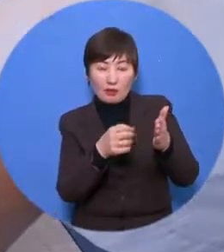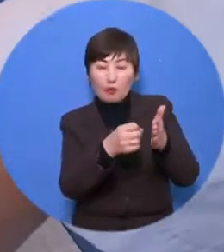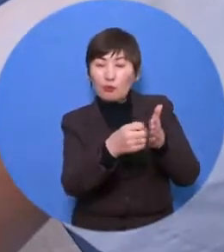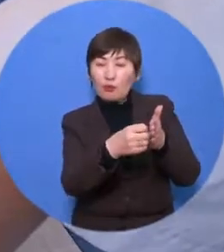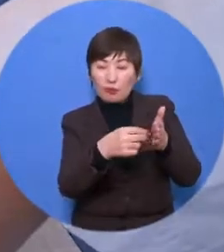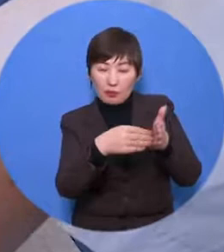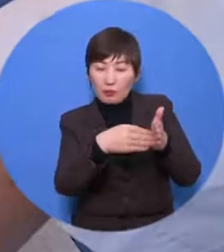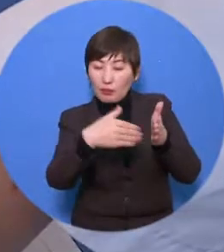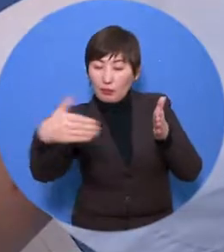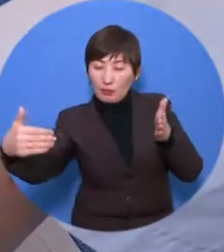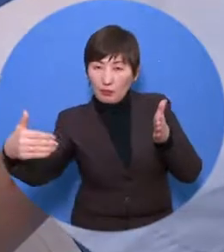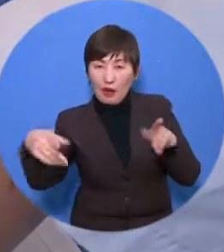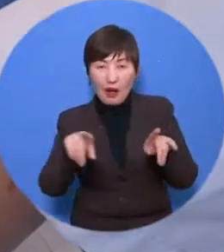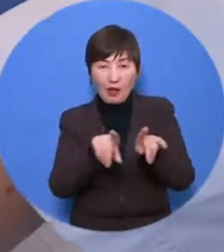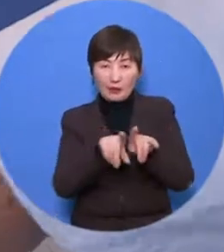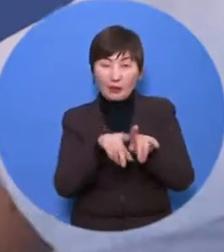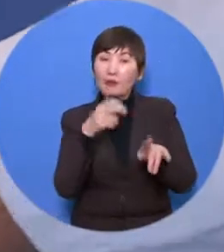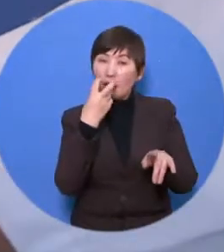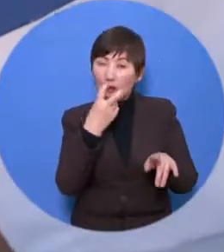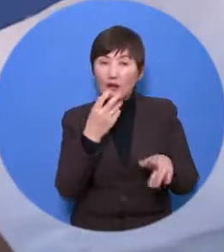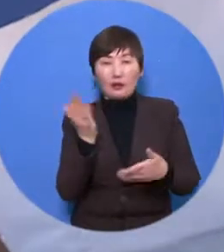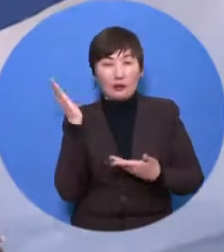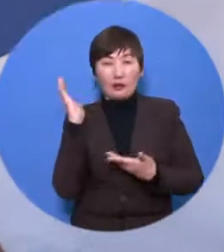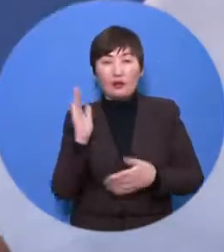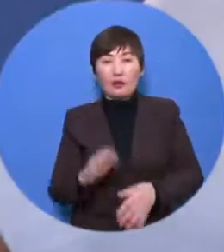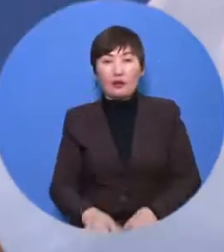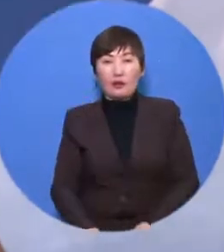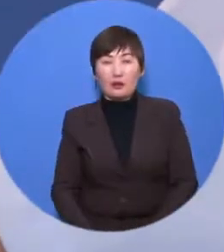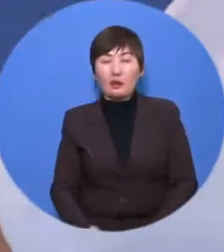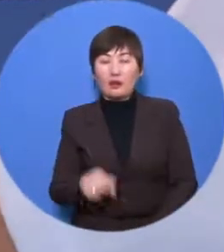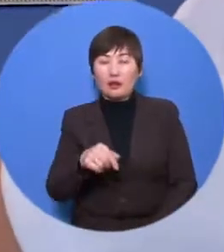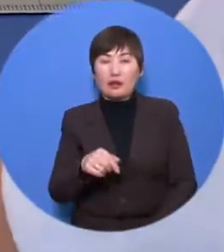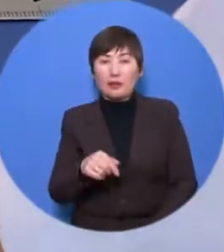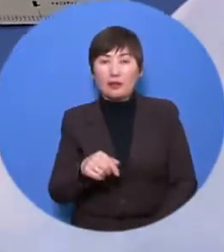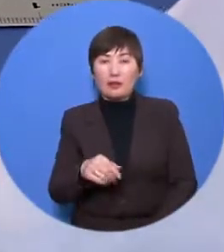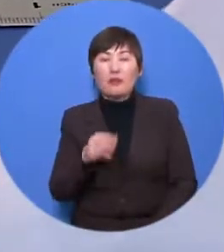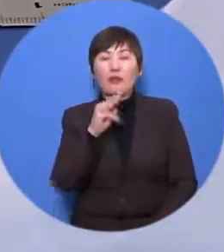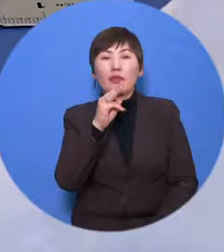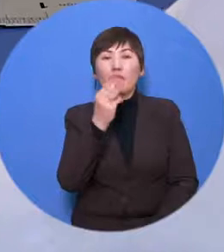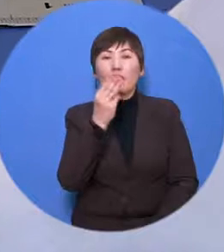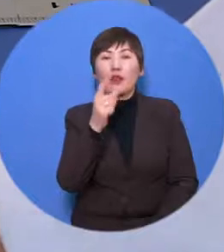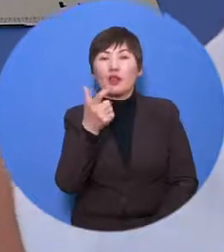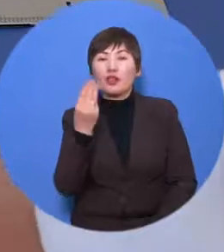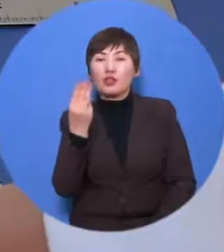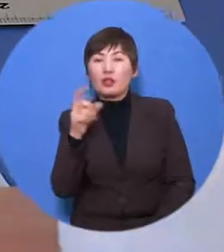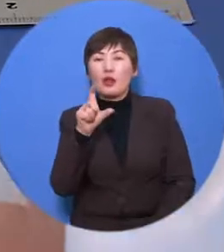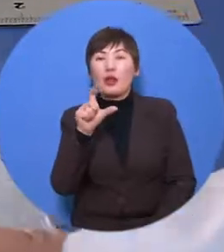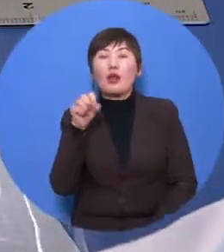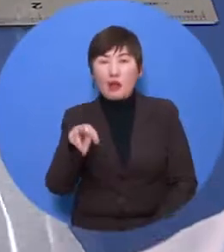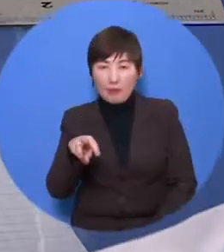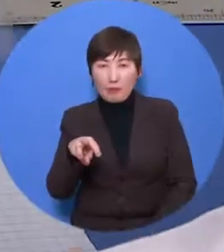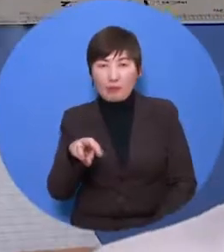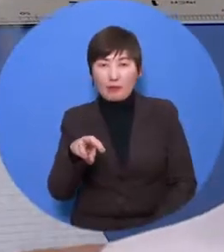байсан цэцэргүүд давхцаж байгааг хараарай. За тэгвэл энийг бид нар тэгш хэм шин чанараар нь сайн